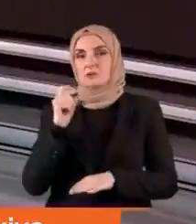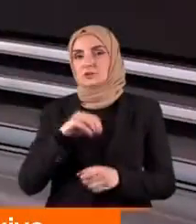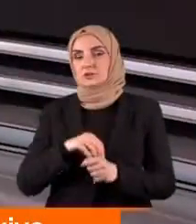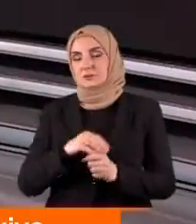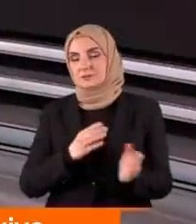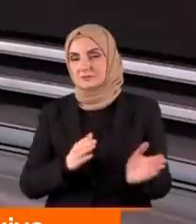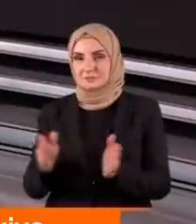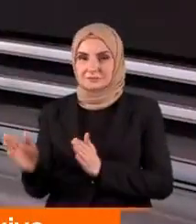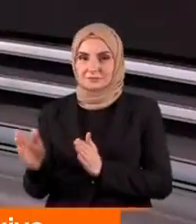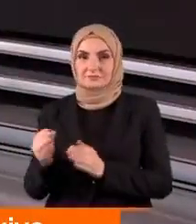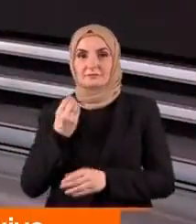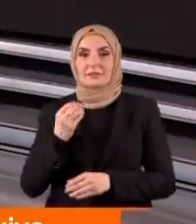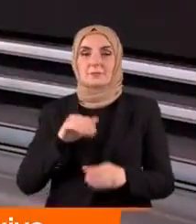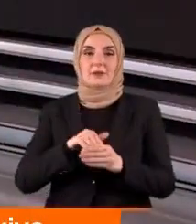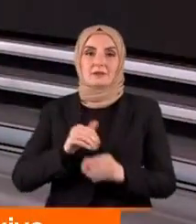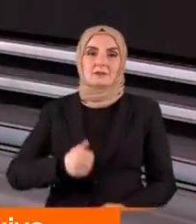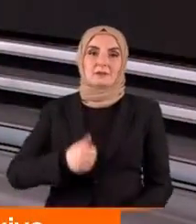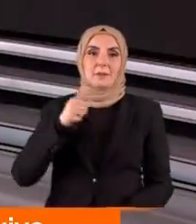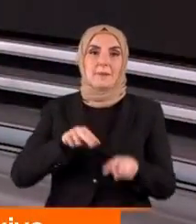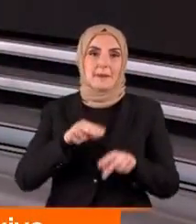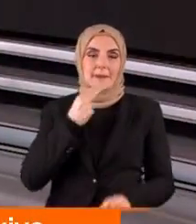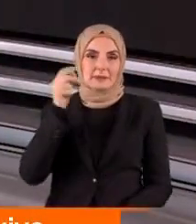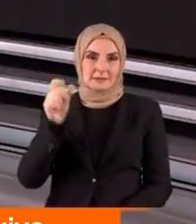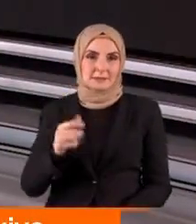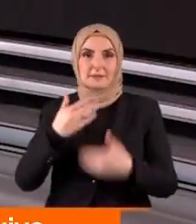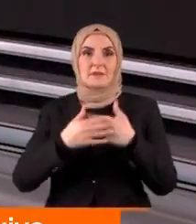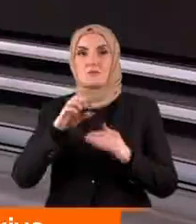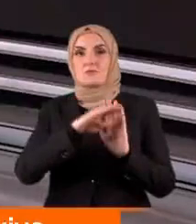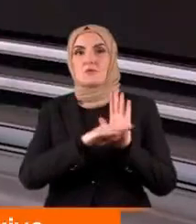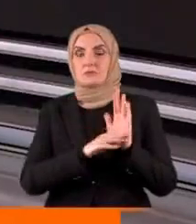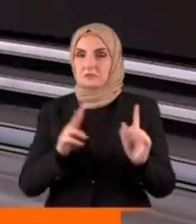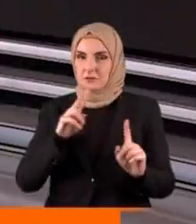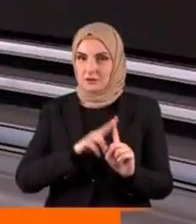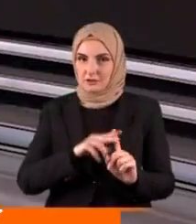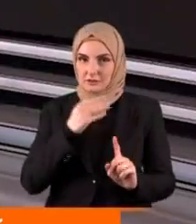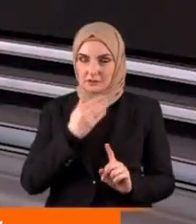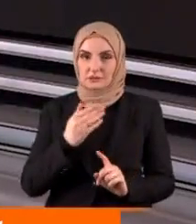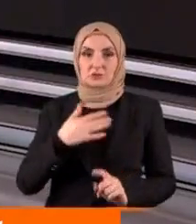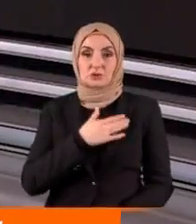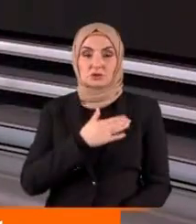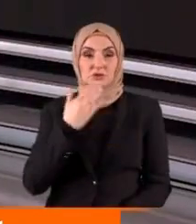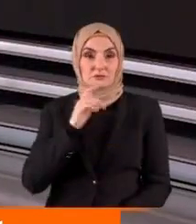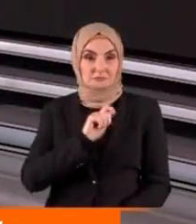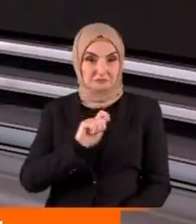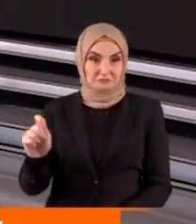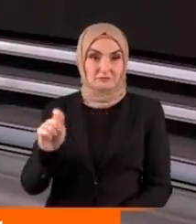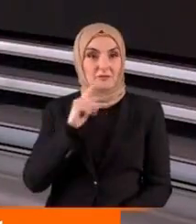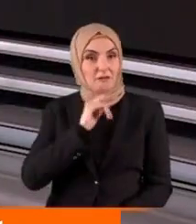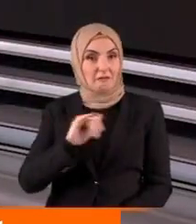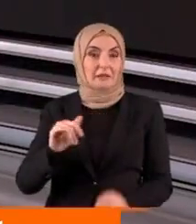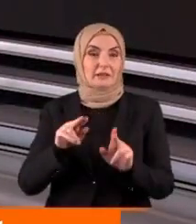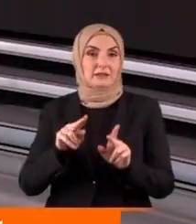İYİ Parti Genel Başkanı Meral Akşener'in katıldığı bir televizyon kanalında CHP'ye dönük hakarete varan sert sözleri CHP'lileri